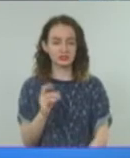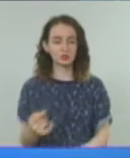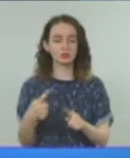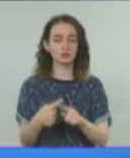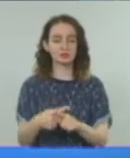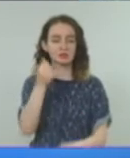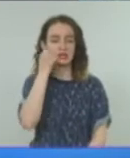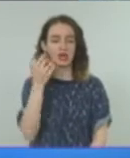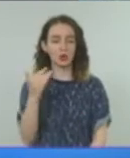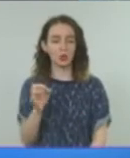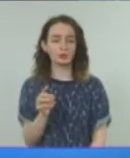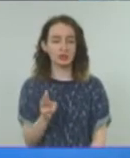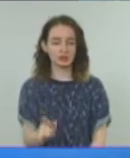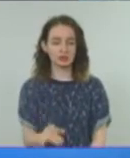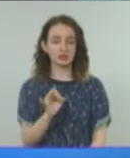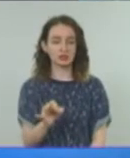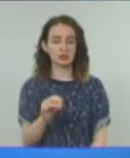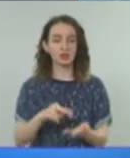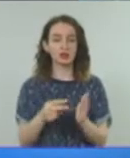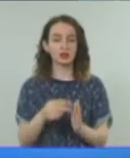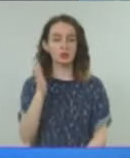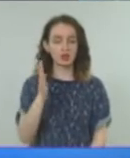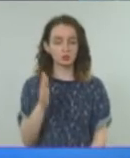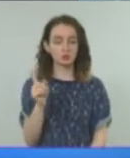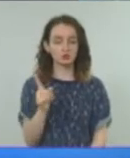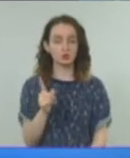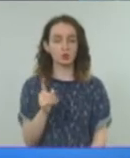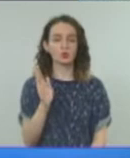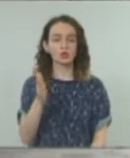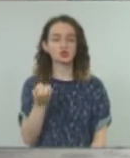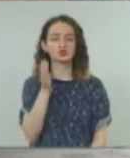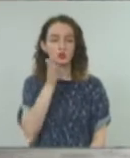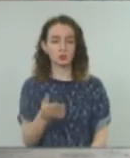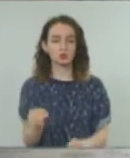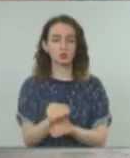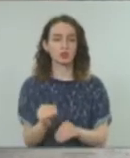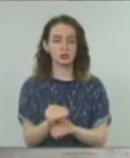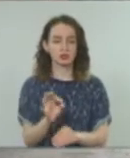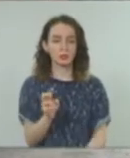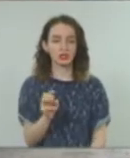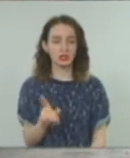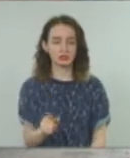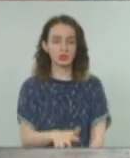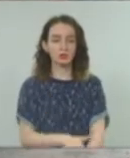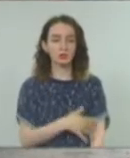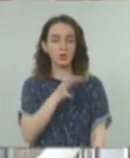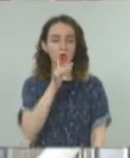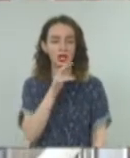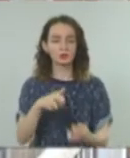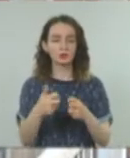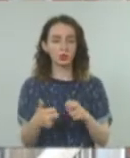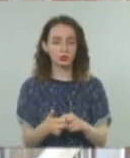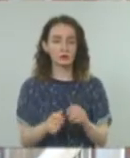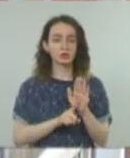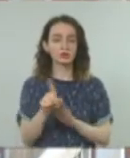наш прогноз такой неутешительный, что во второй половине этого года будут еще дополнительные объекты. Многолетние проблемы дольщиков начал продуктивно